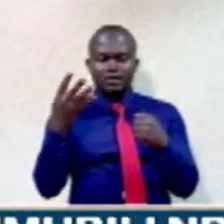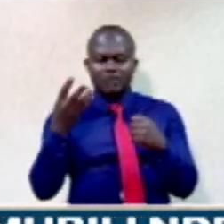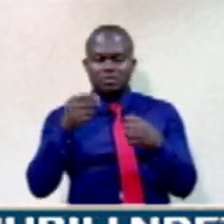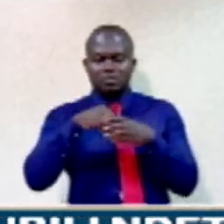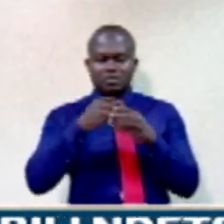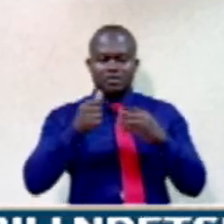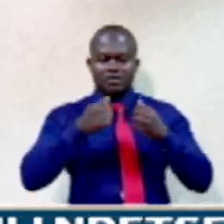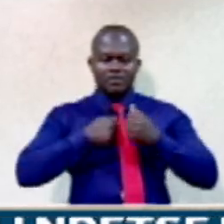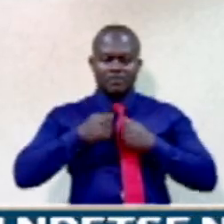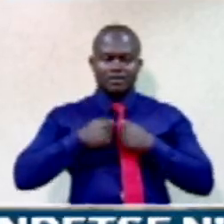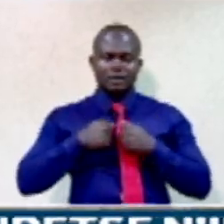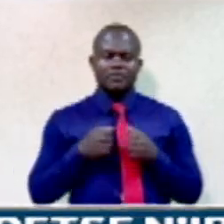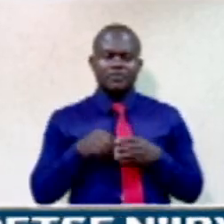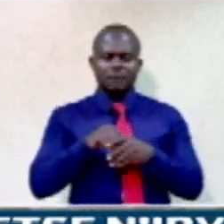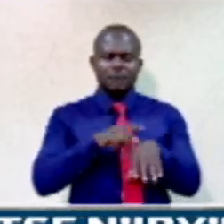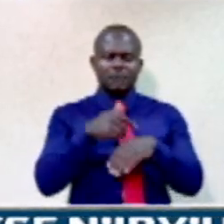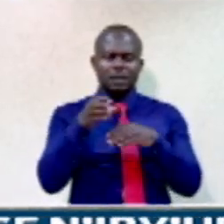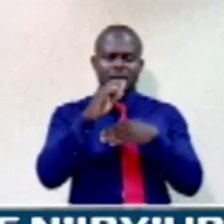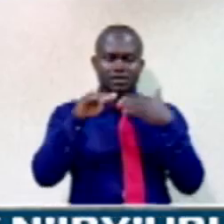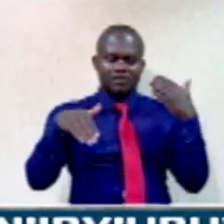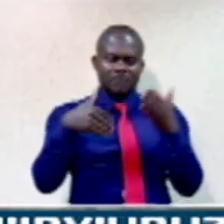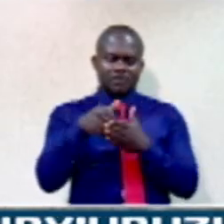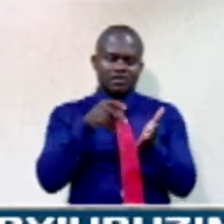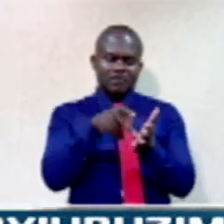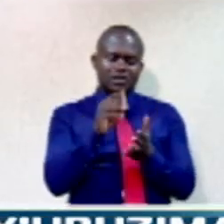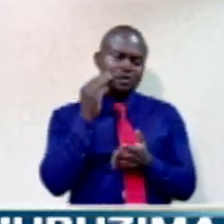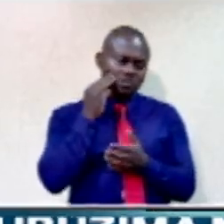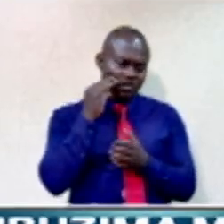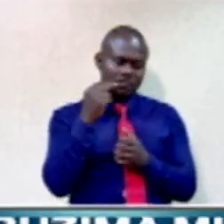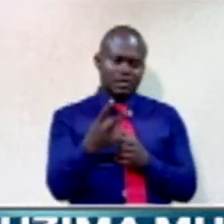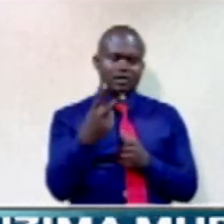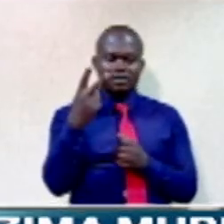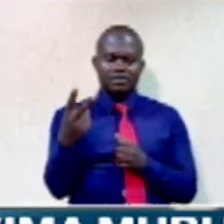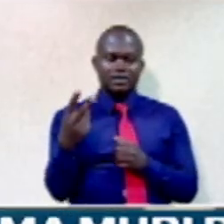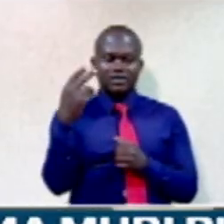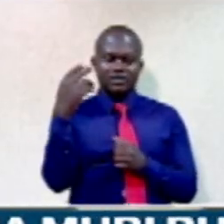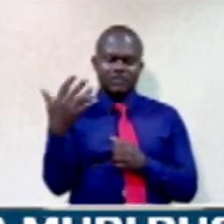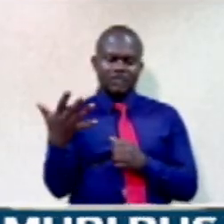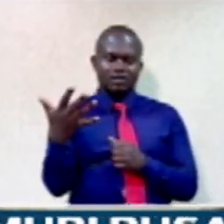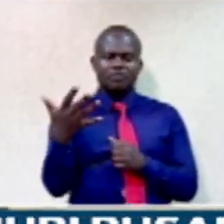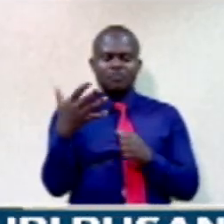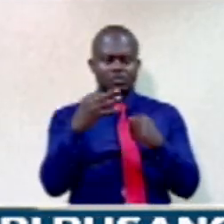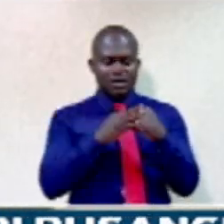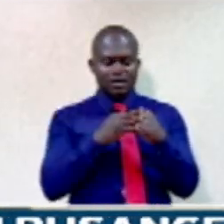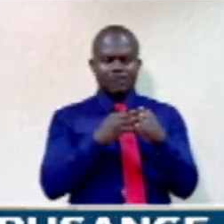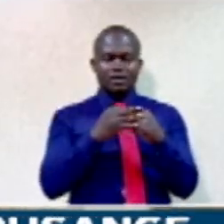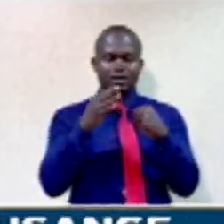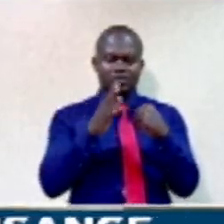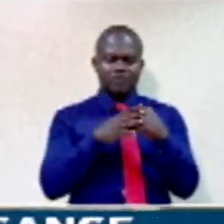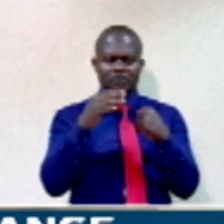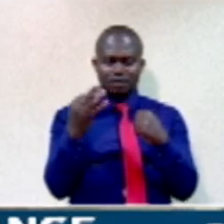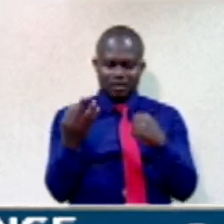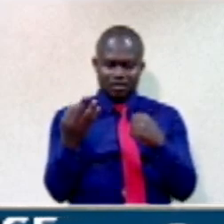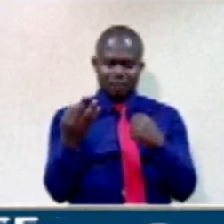mafaranga y'u Rwanda. Ni mu gihe amakoperative yose yishyuye miliyoni 225 ibihumbi